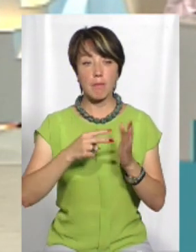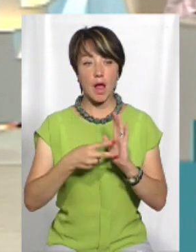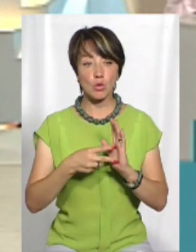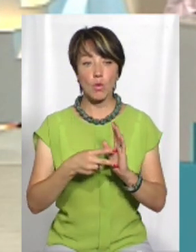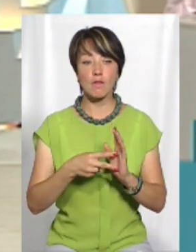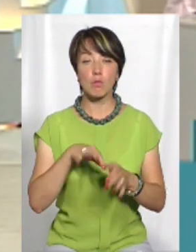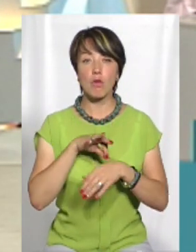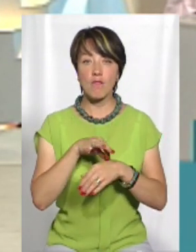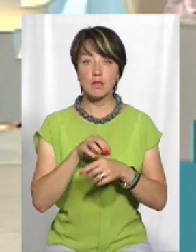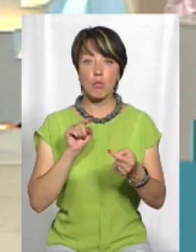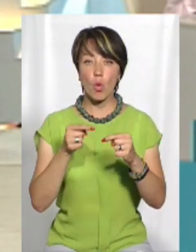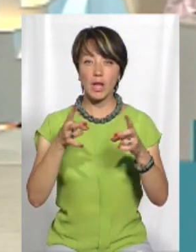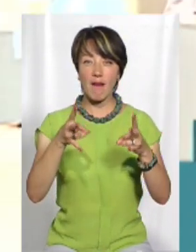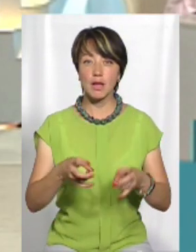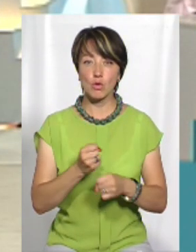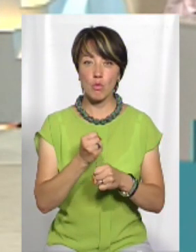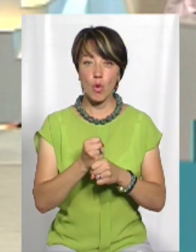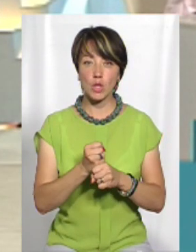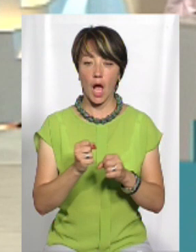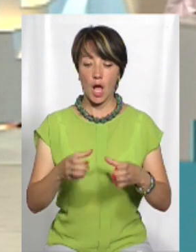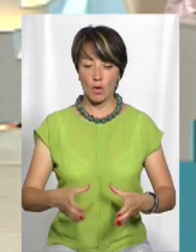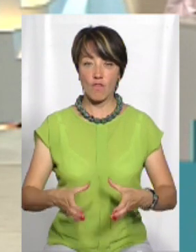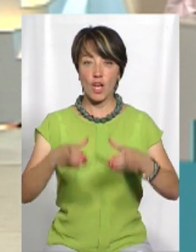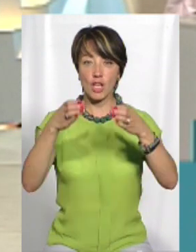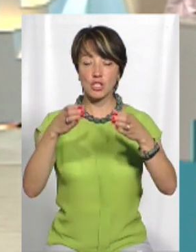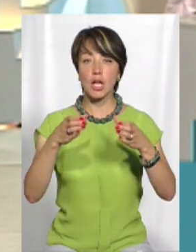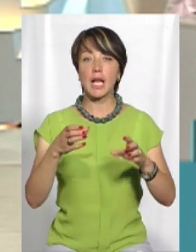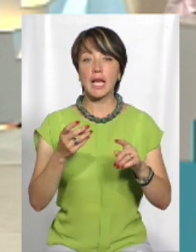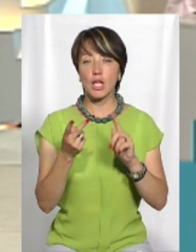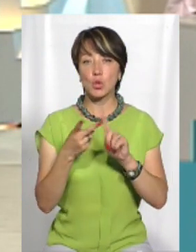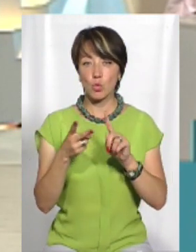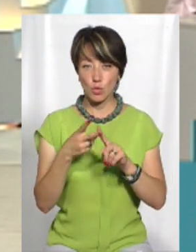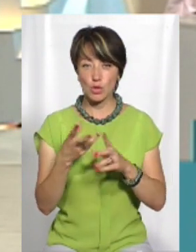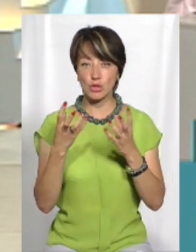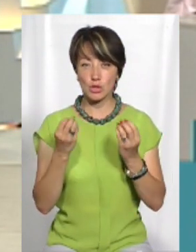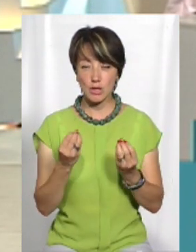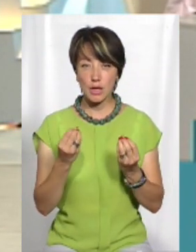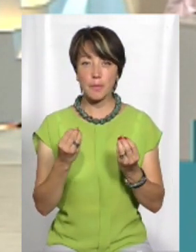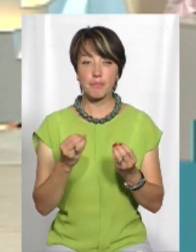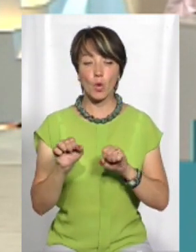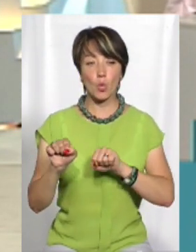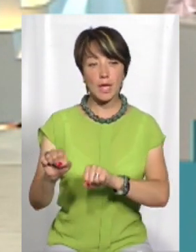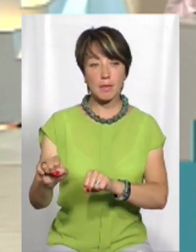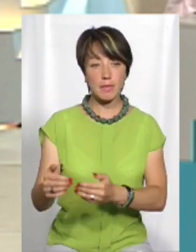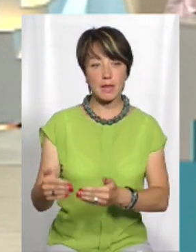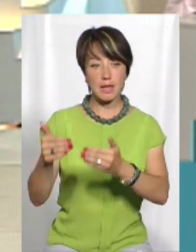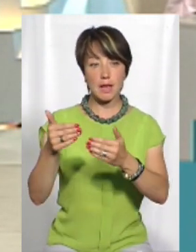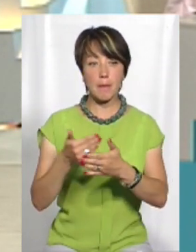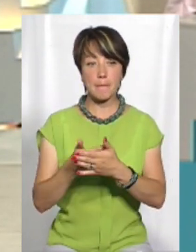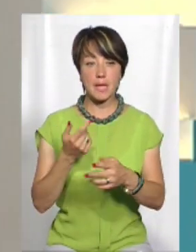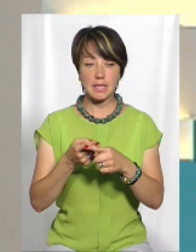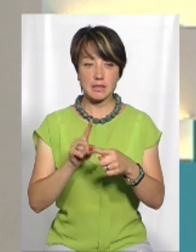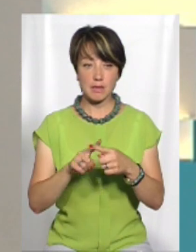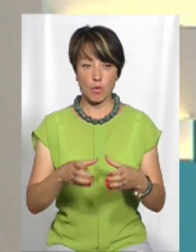заплановано ще провести протиаварійні роботи на круглій вежі Донжон і на Барбакані, це таке теж укріплення, яке було перед цією